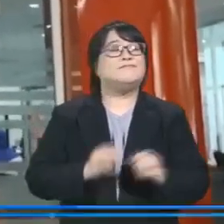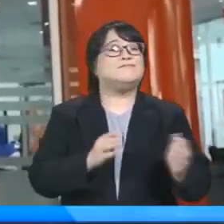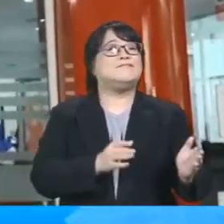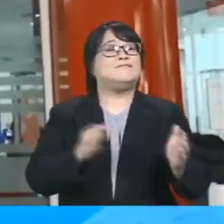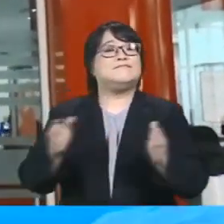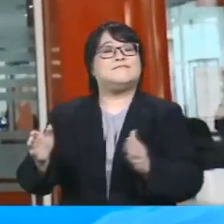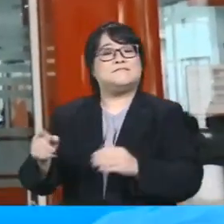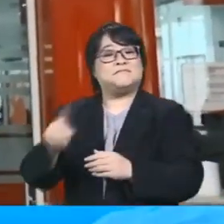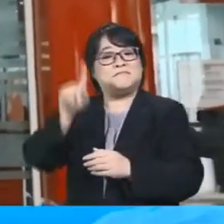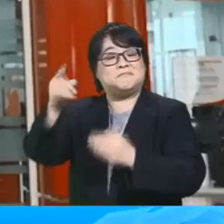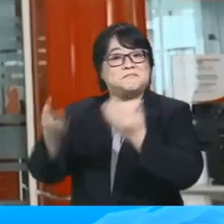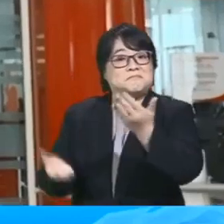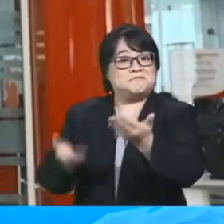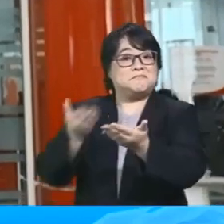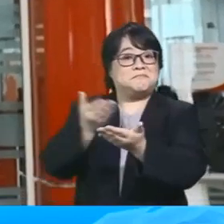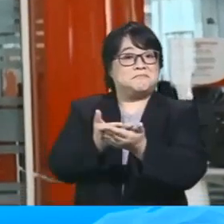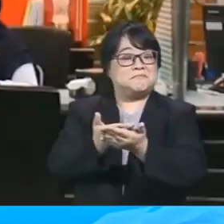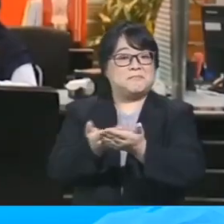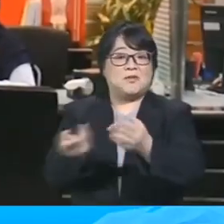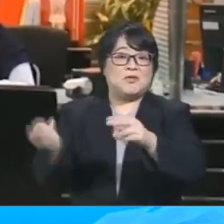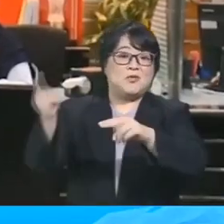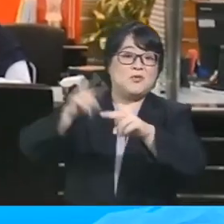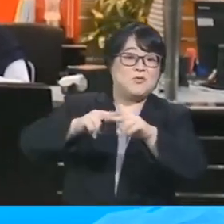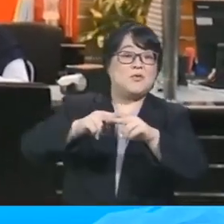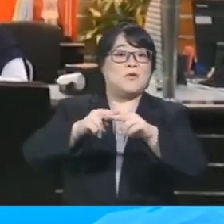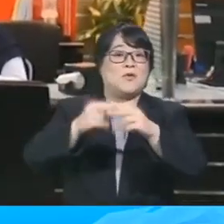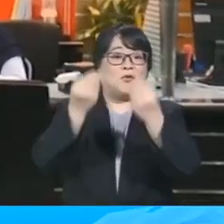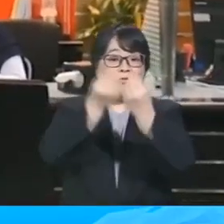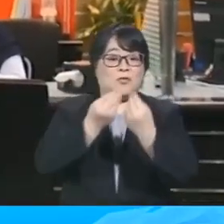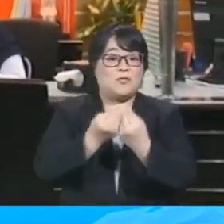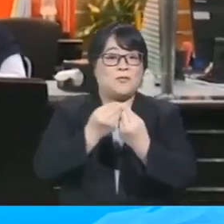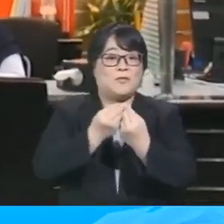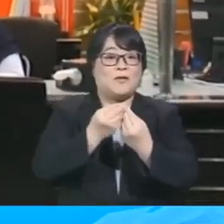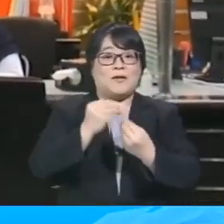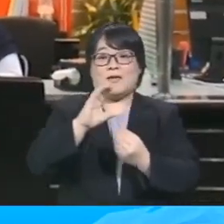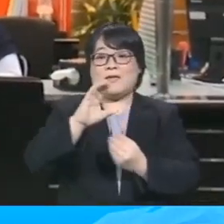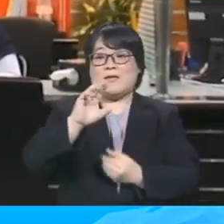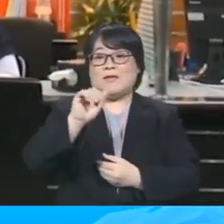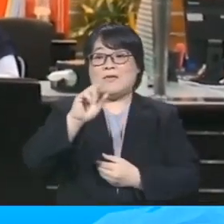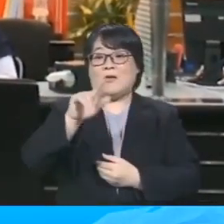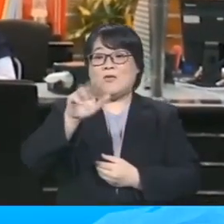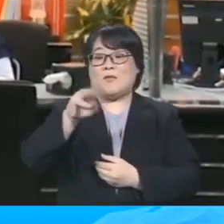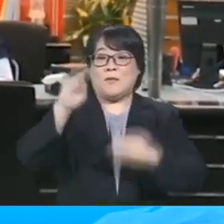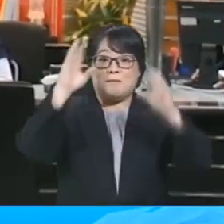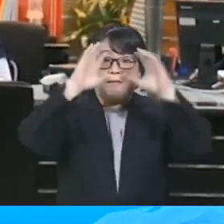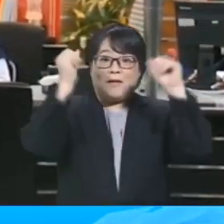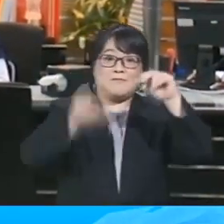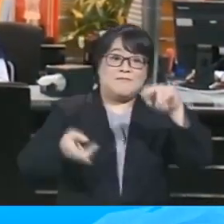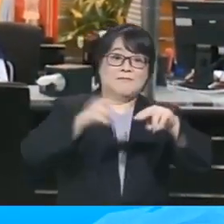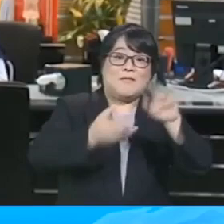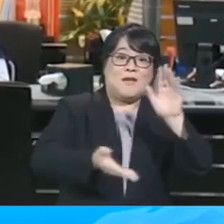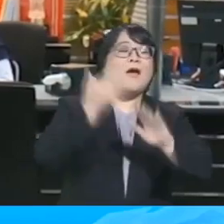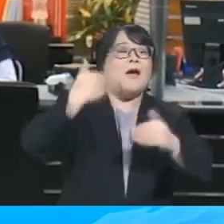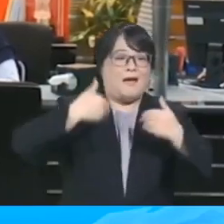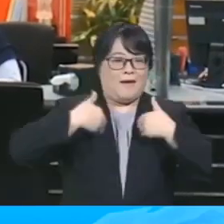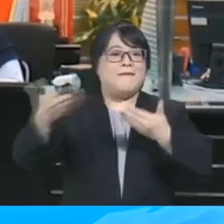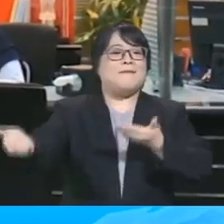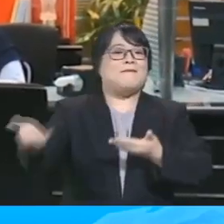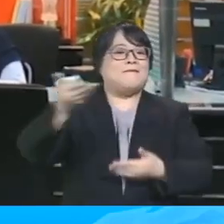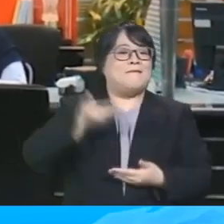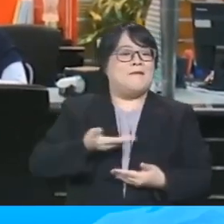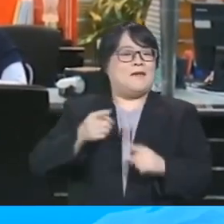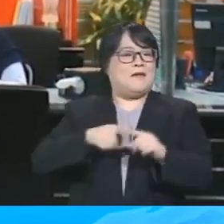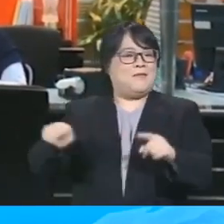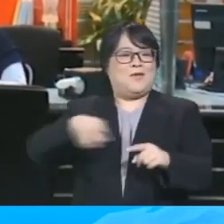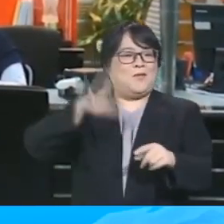Sementara itu mengenai cadangan untuk menaikkan kadar caruman kumpulan wang simpanan pekerja KWSP, beliau berkata cadangan tersebut ada dikemukakan kepadanya